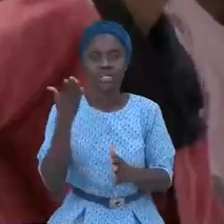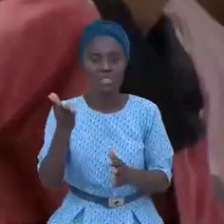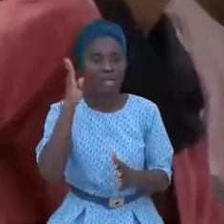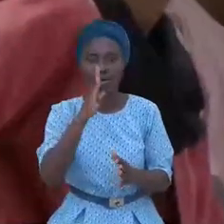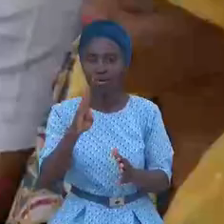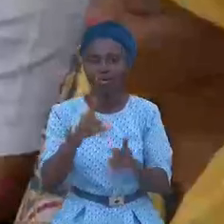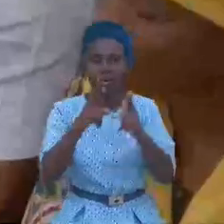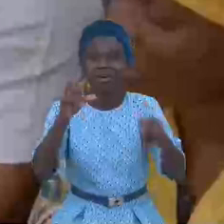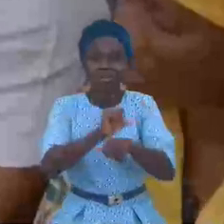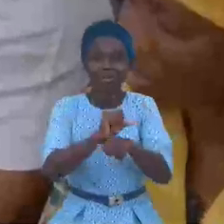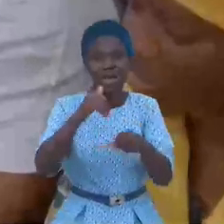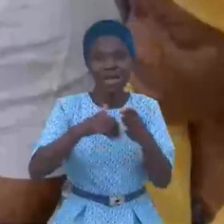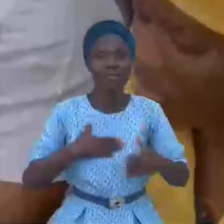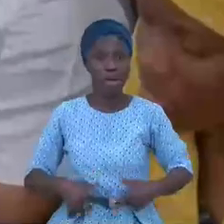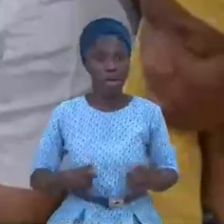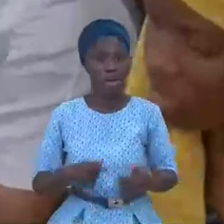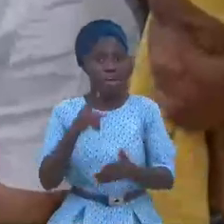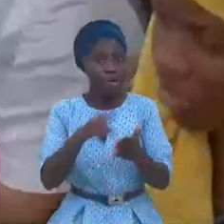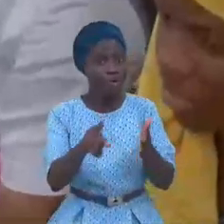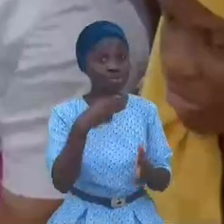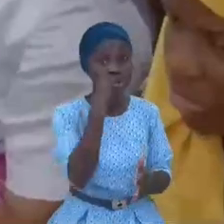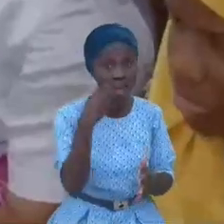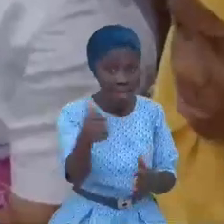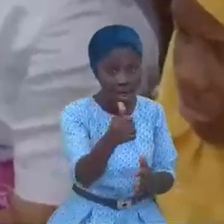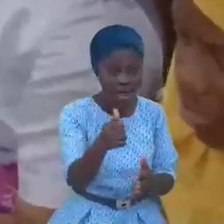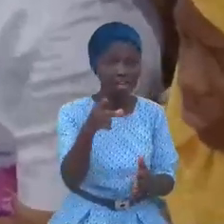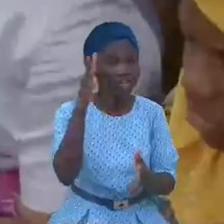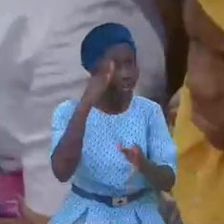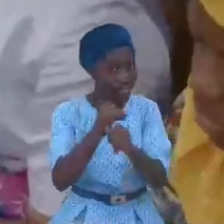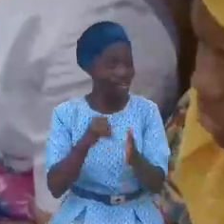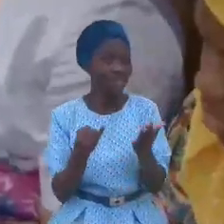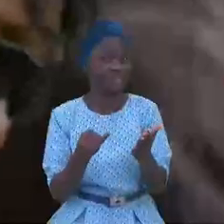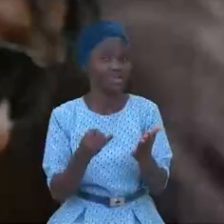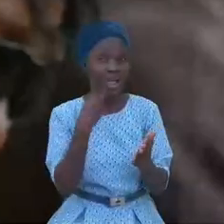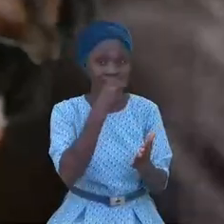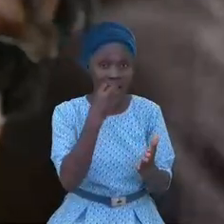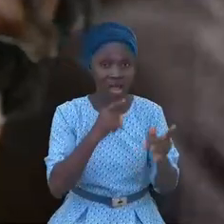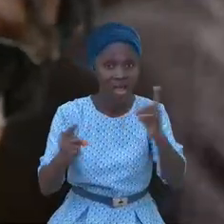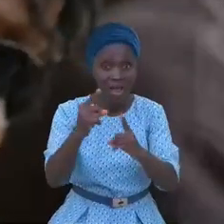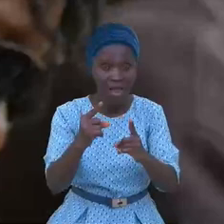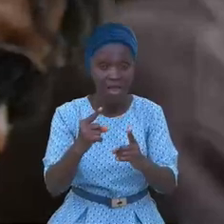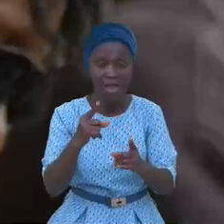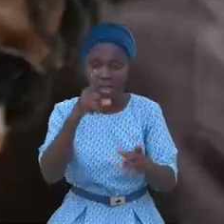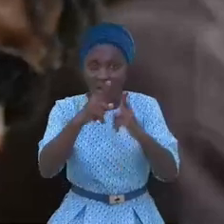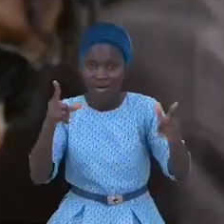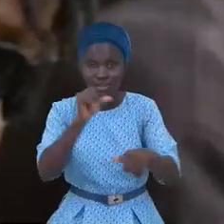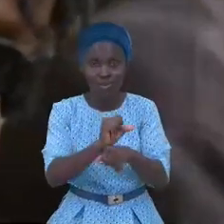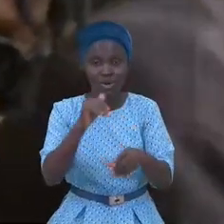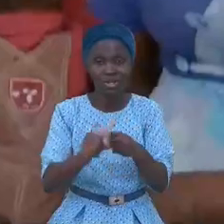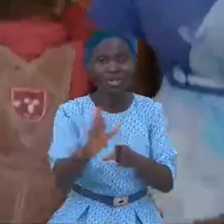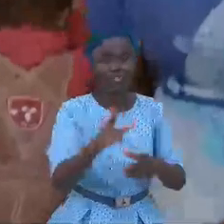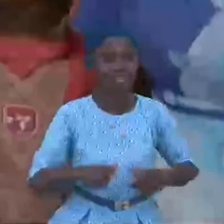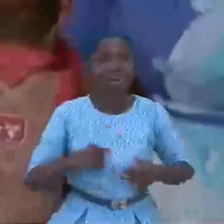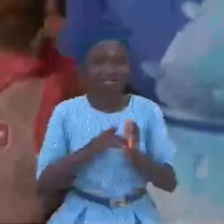Ce que tu dis, c'est ce que tu vas obtenir. Les exploits dans ta vie, au nom de